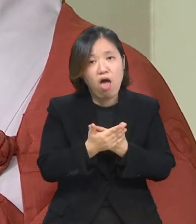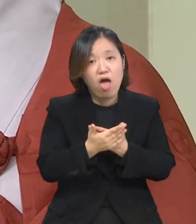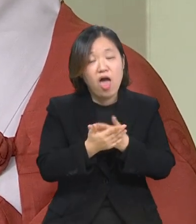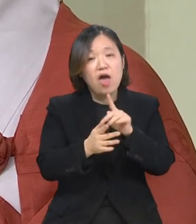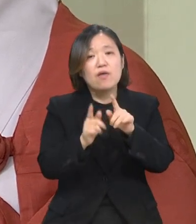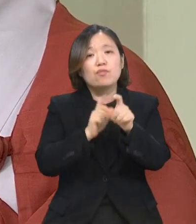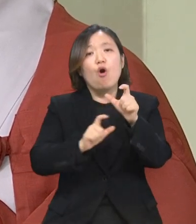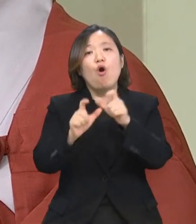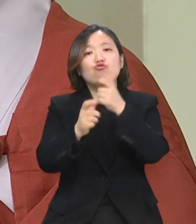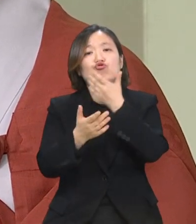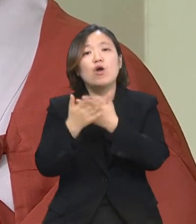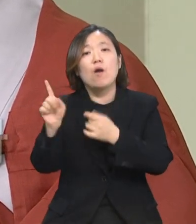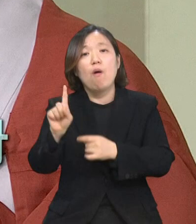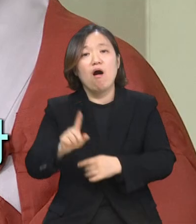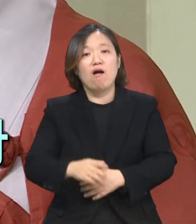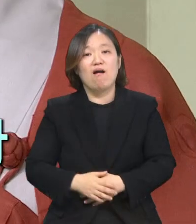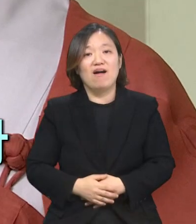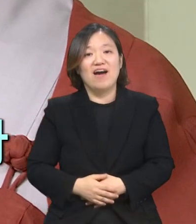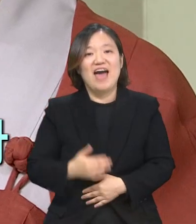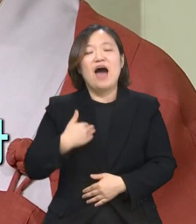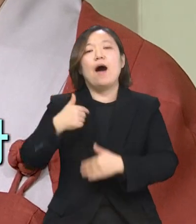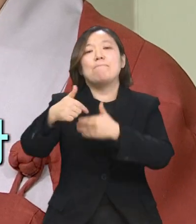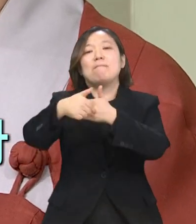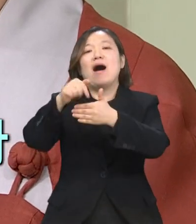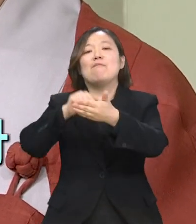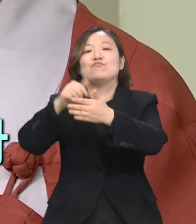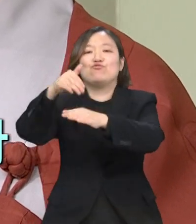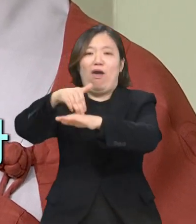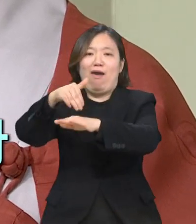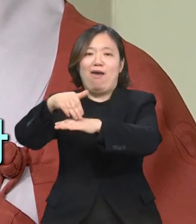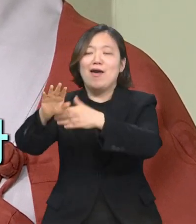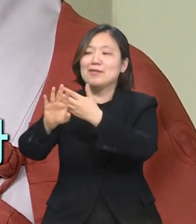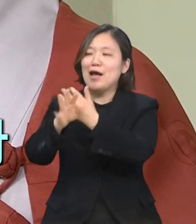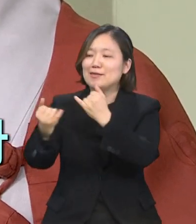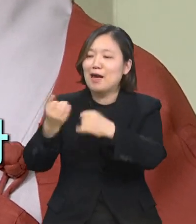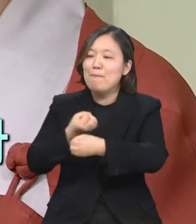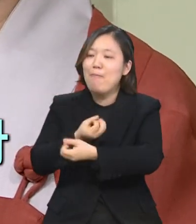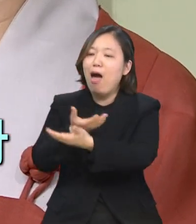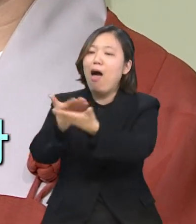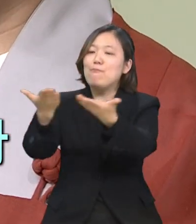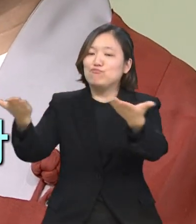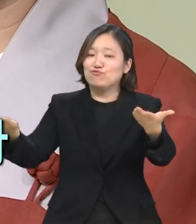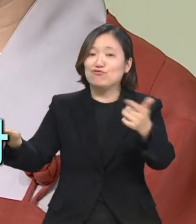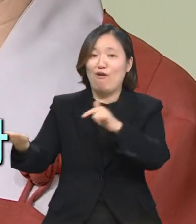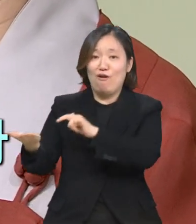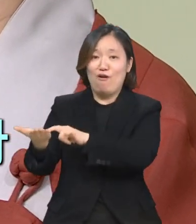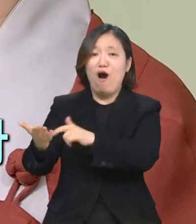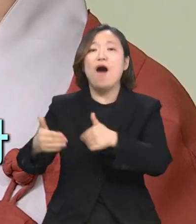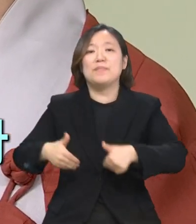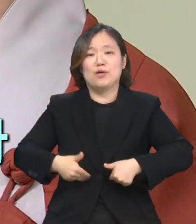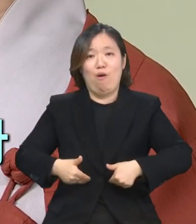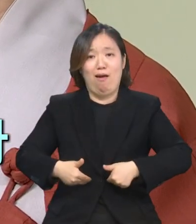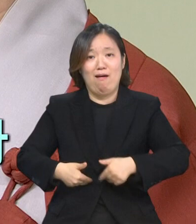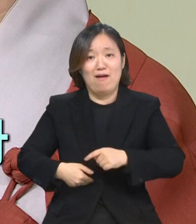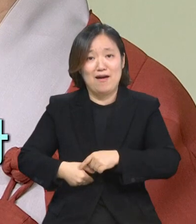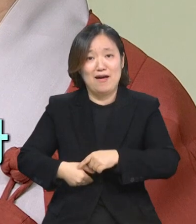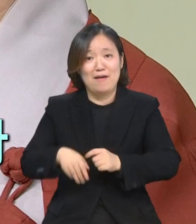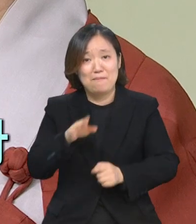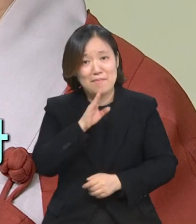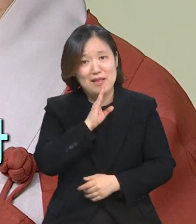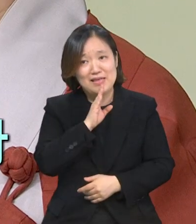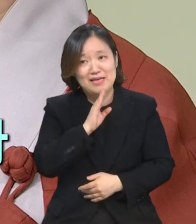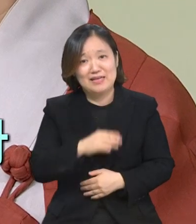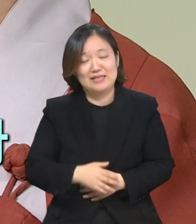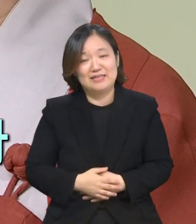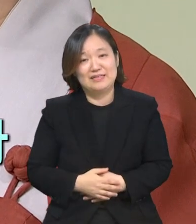중요하다 마음을 잘 써야 된다 그 말씀을 평소에 자주 들었지 않습니까